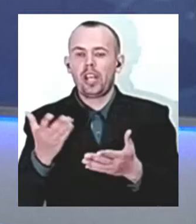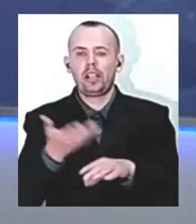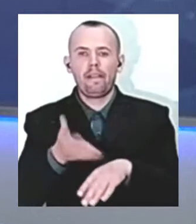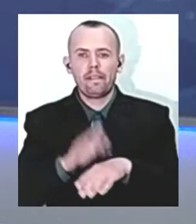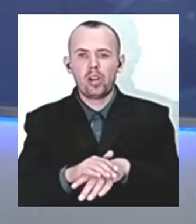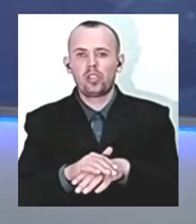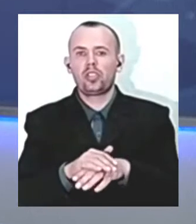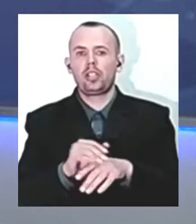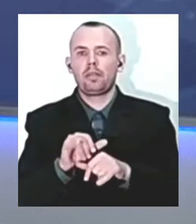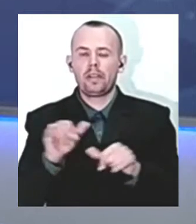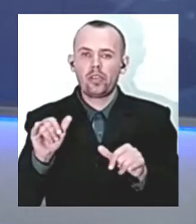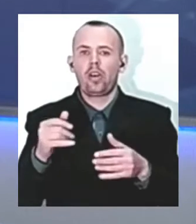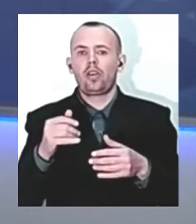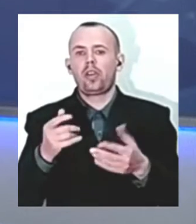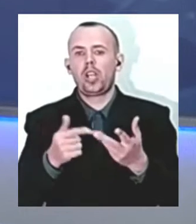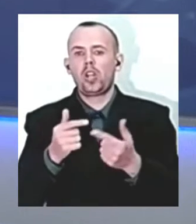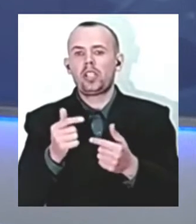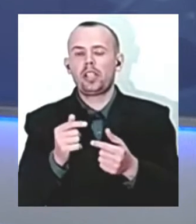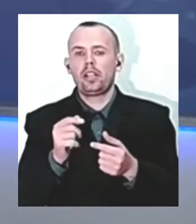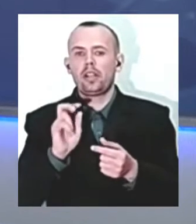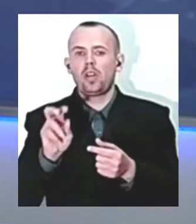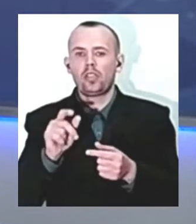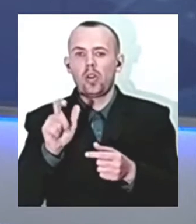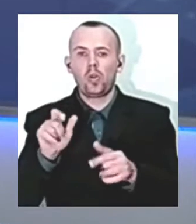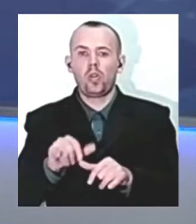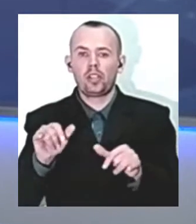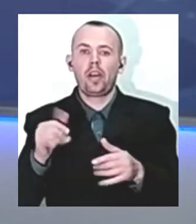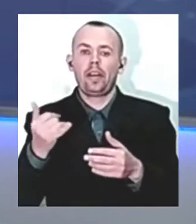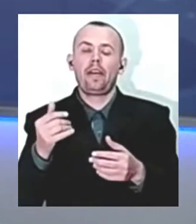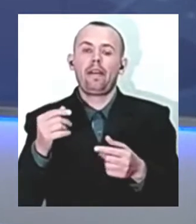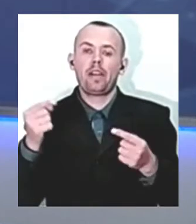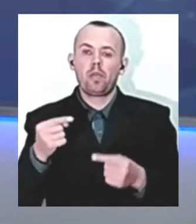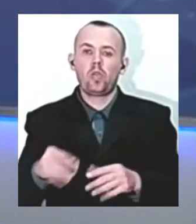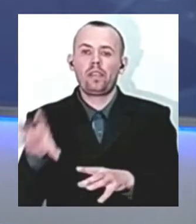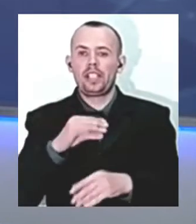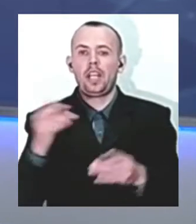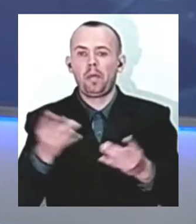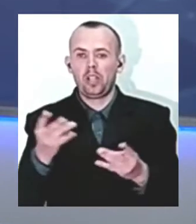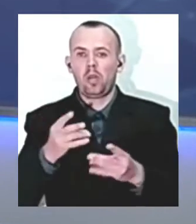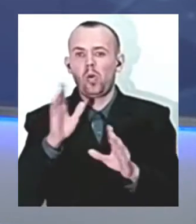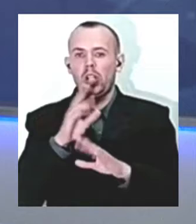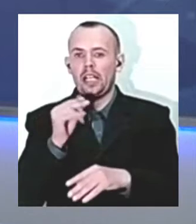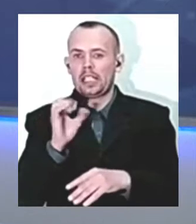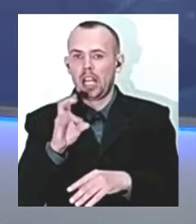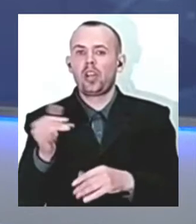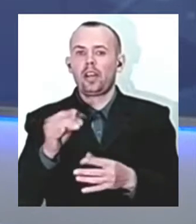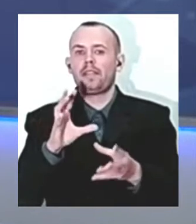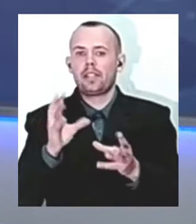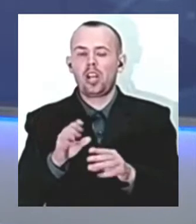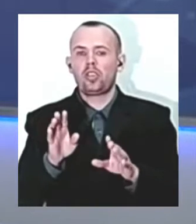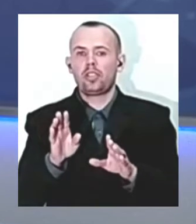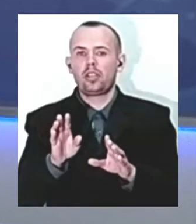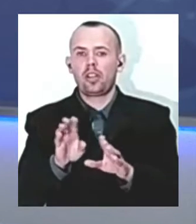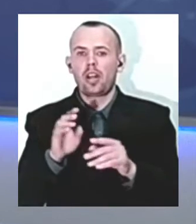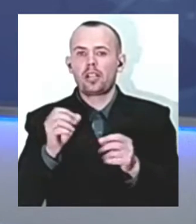кількість надходжень людей росте, і, відповідно, всі потребують кисня. І це вже така специфіка цього